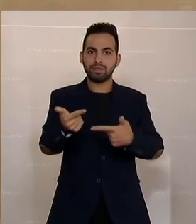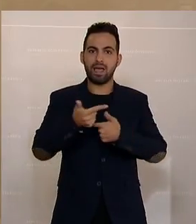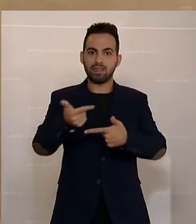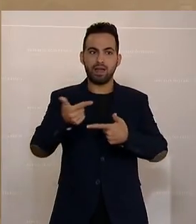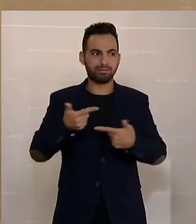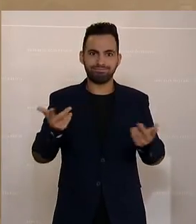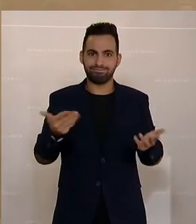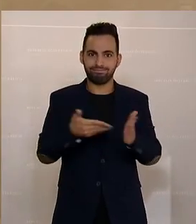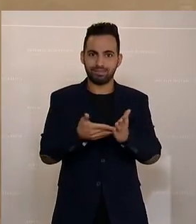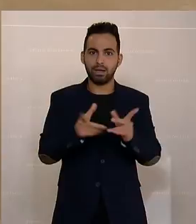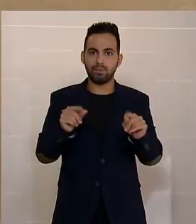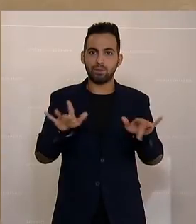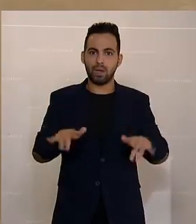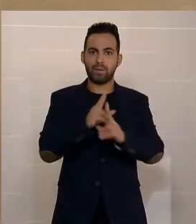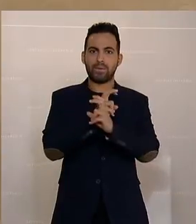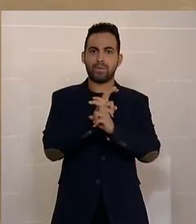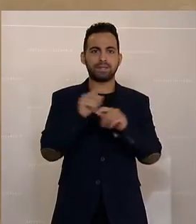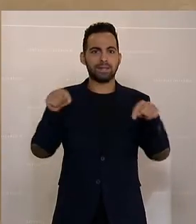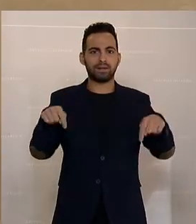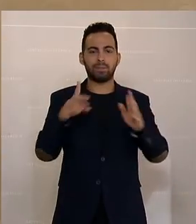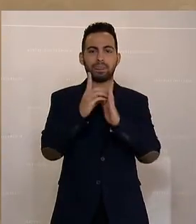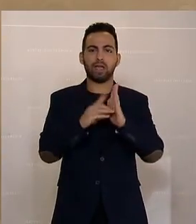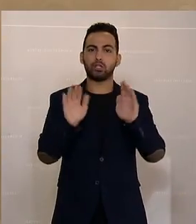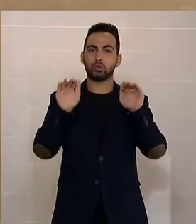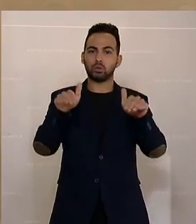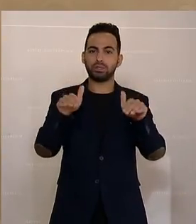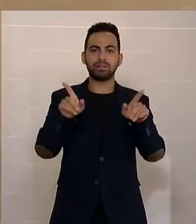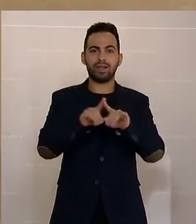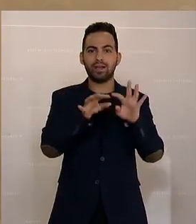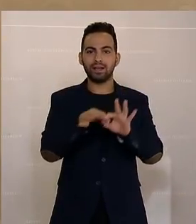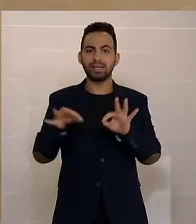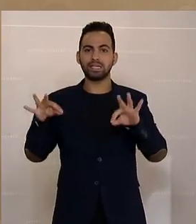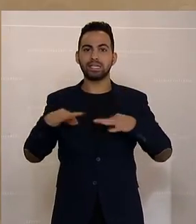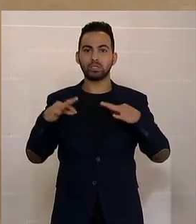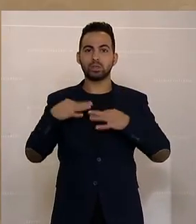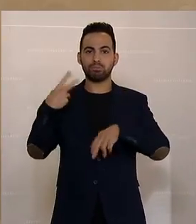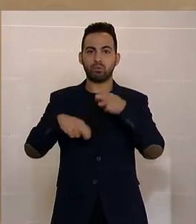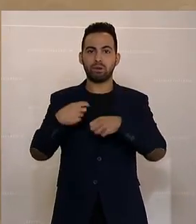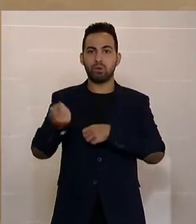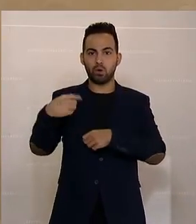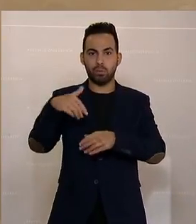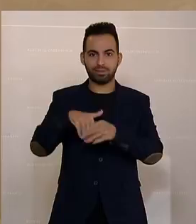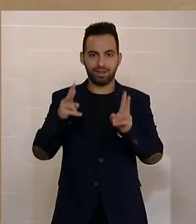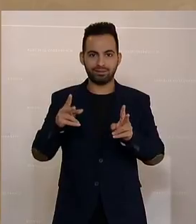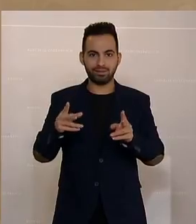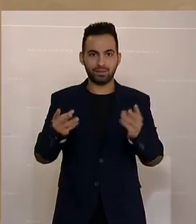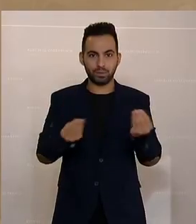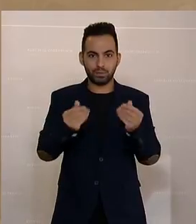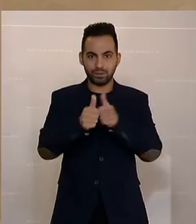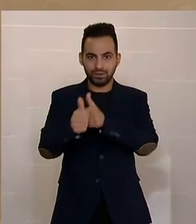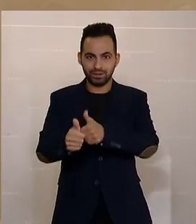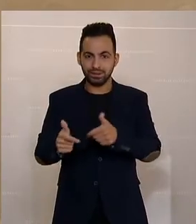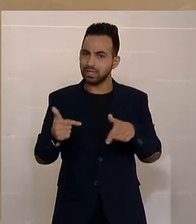sieht man, dass in Österreich Datenschutz zu gesundheitlichen Problemen führt. Und das sollte nicht das Ergebnis